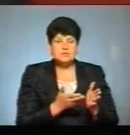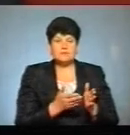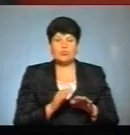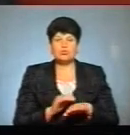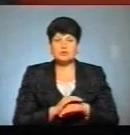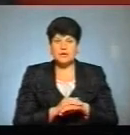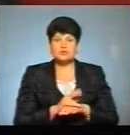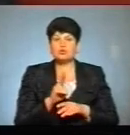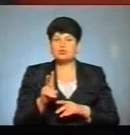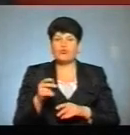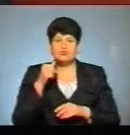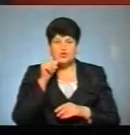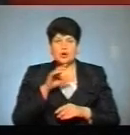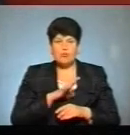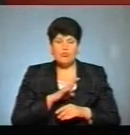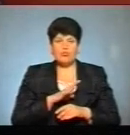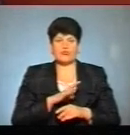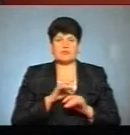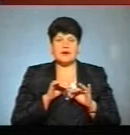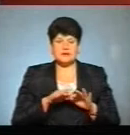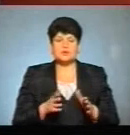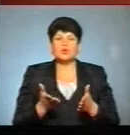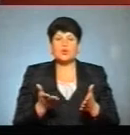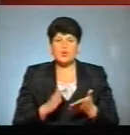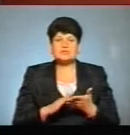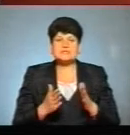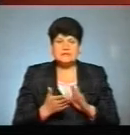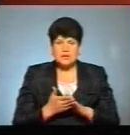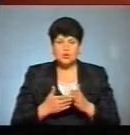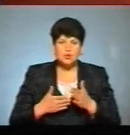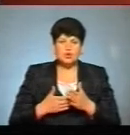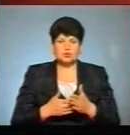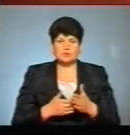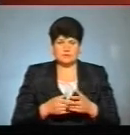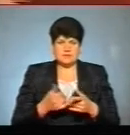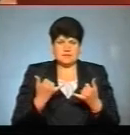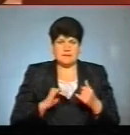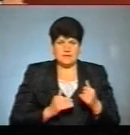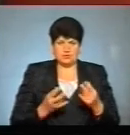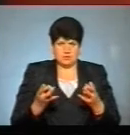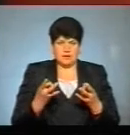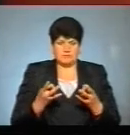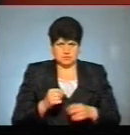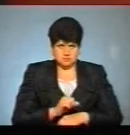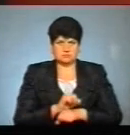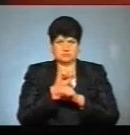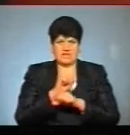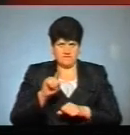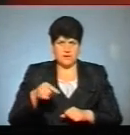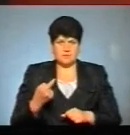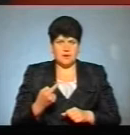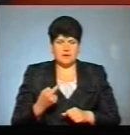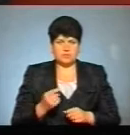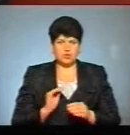про те, хто вчора був на акції і до якого стану довели бізнес, що довелося виходити і вимагати якихось для